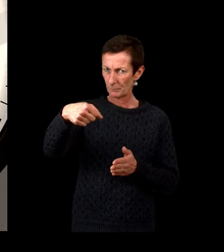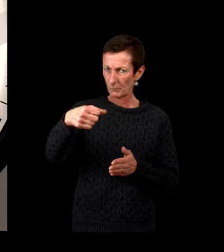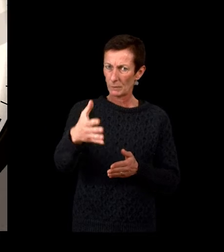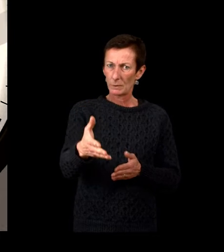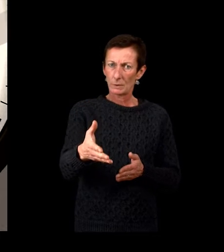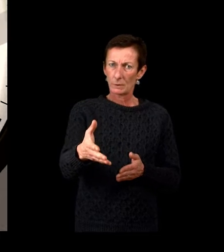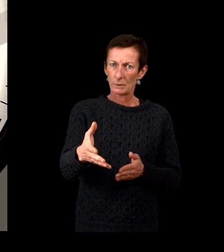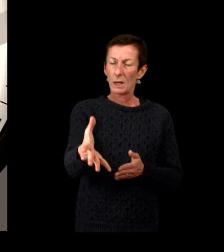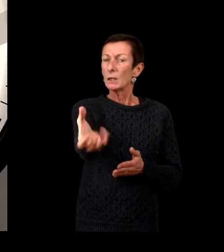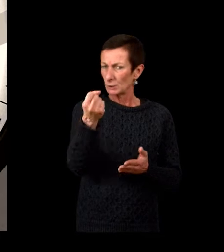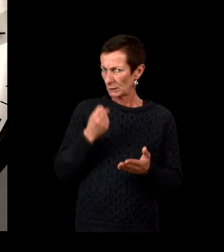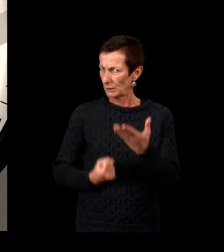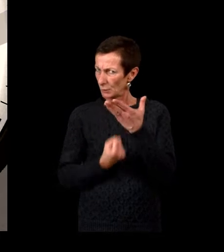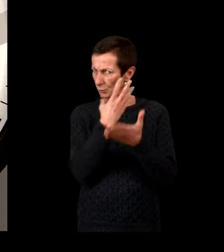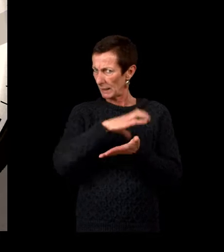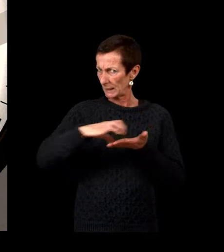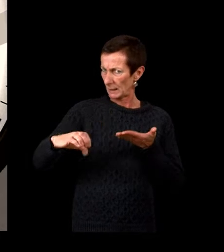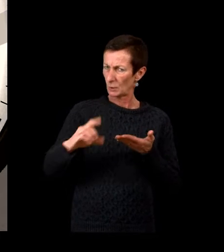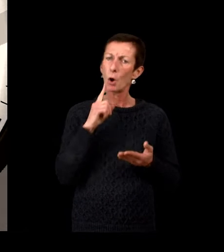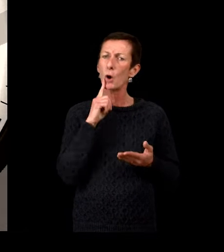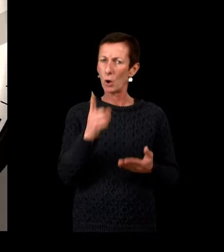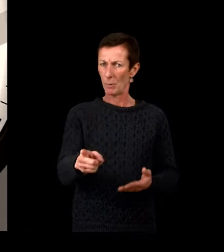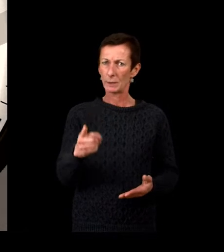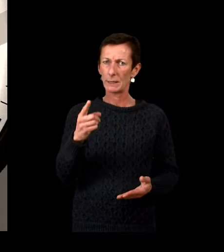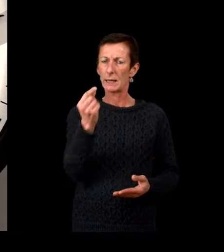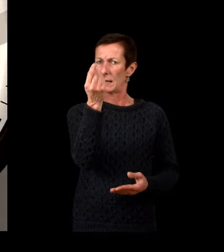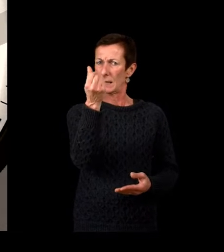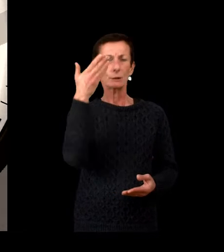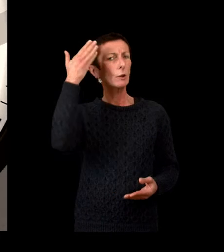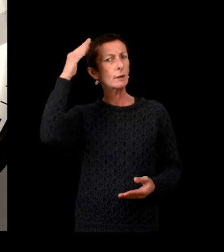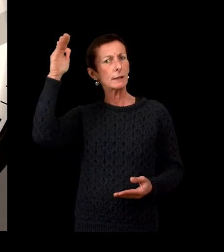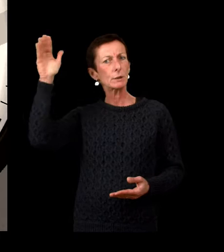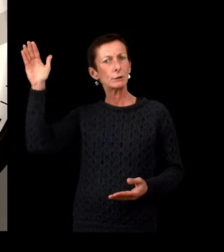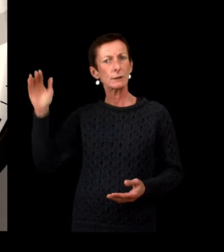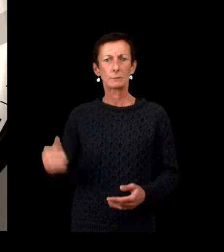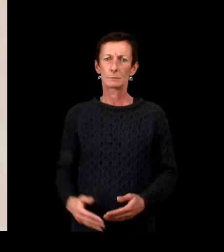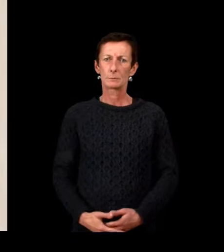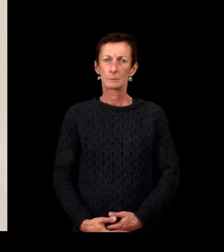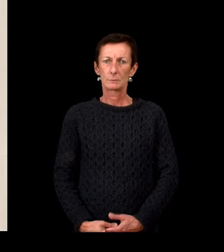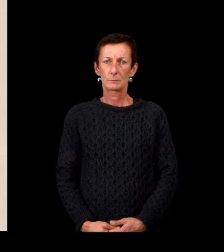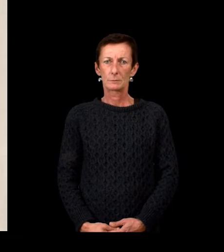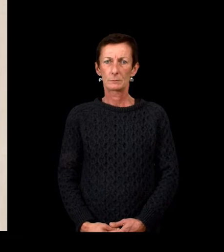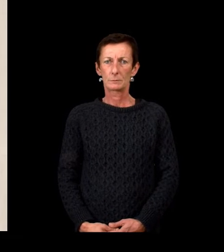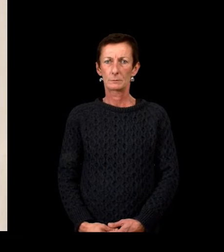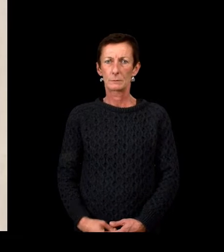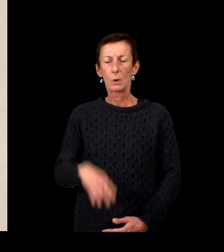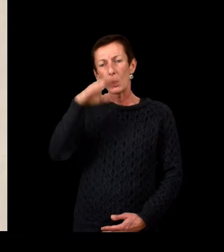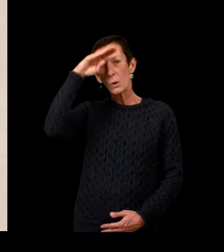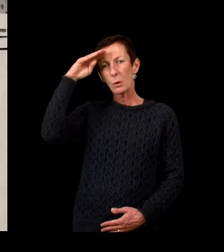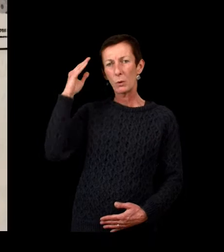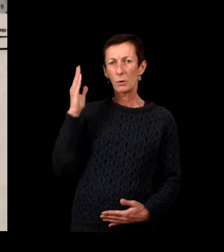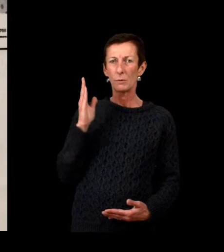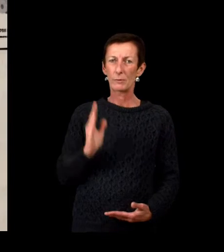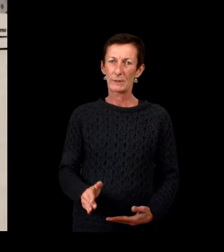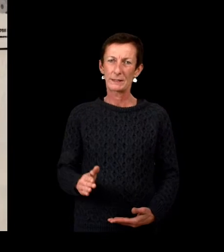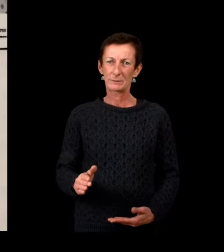carte de Bonjour, Quel, je voudrais 100 € cash. Et voilà. Merci, Au à revoir. bientôt. Fini.